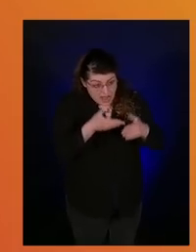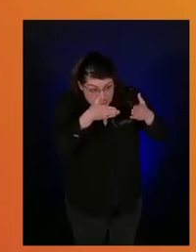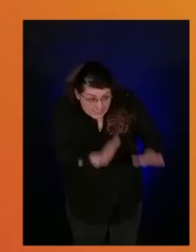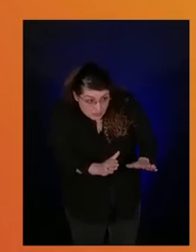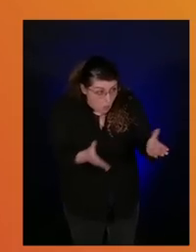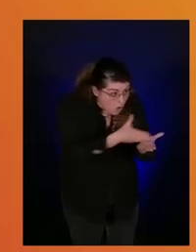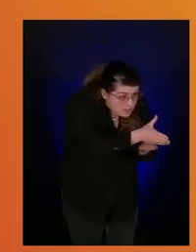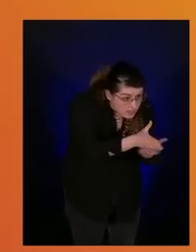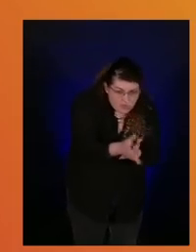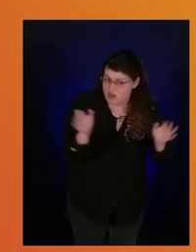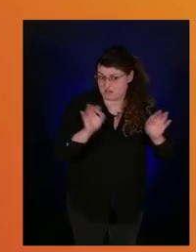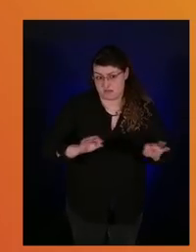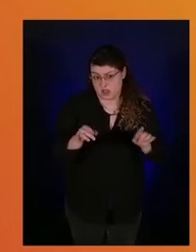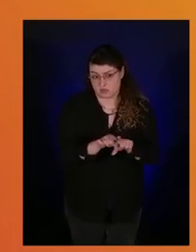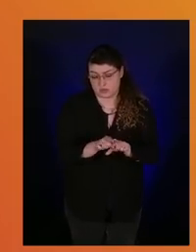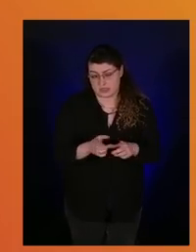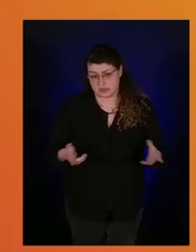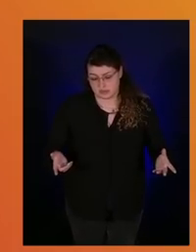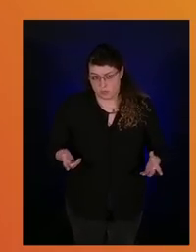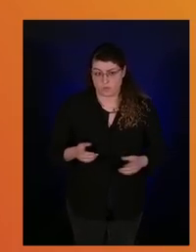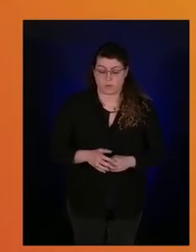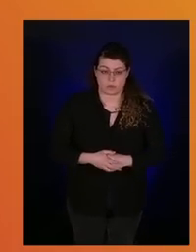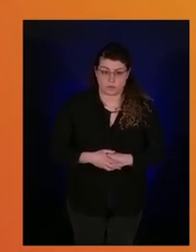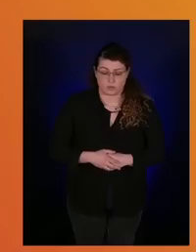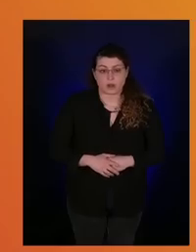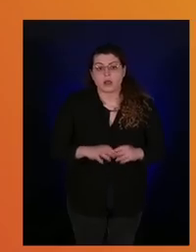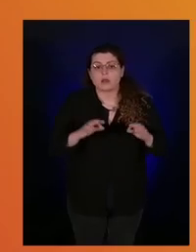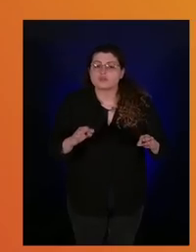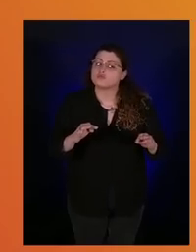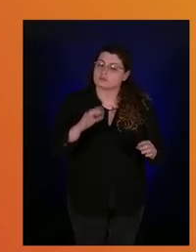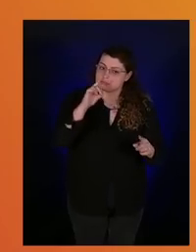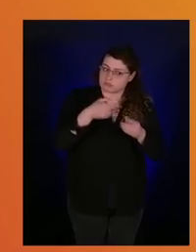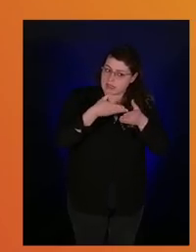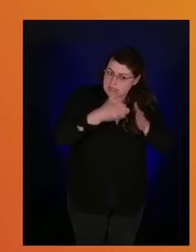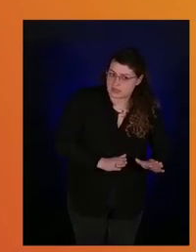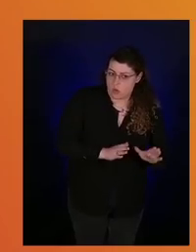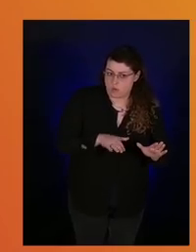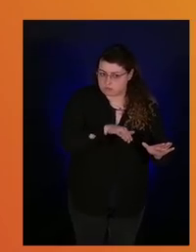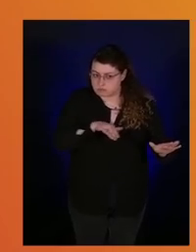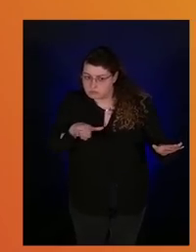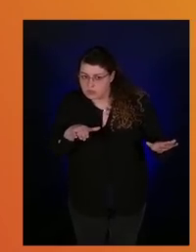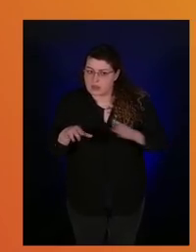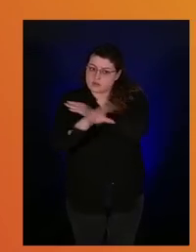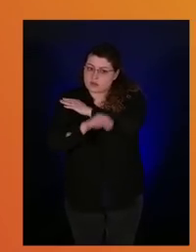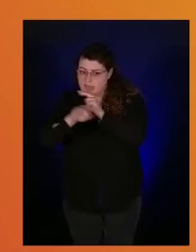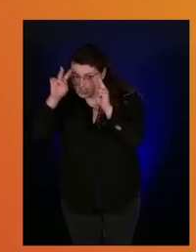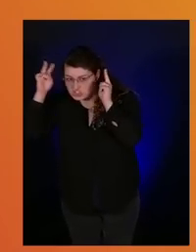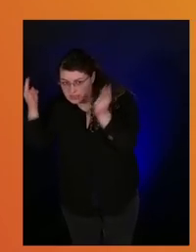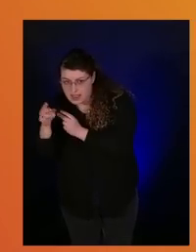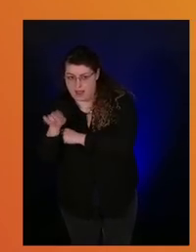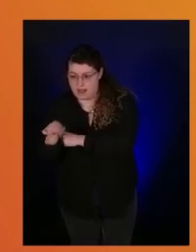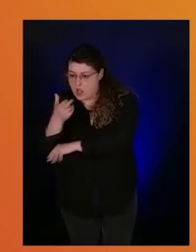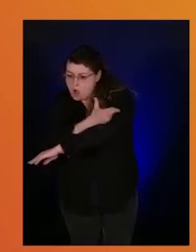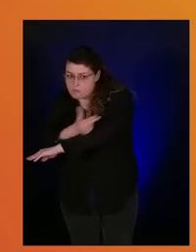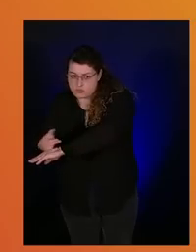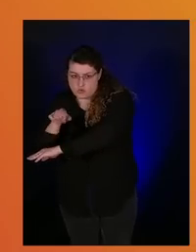ou d'orientation. Nous pointerons ici les décisions prises unilatéralement par le secrétaire général et son bureau